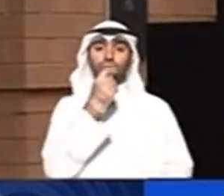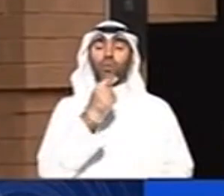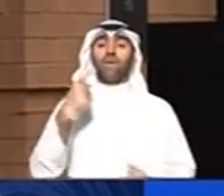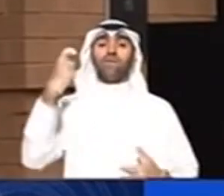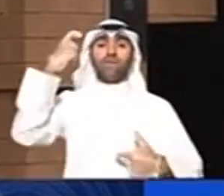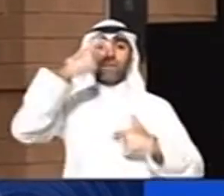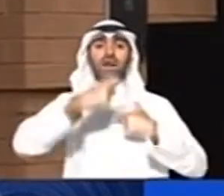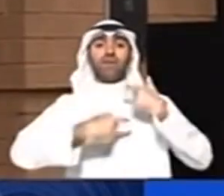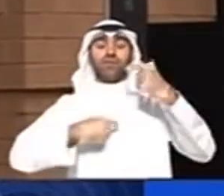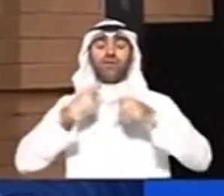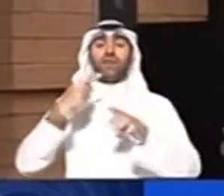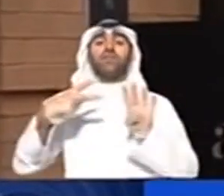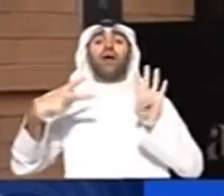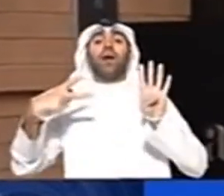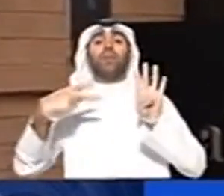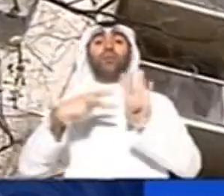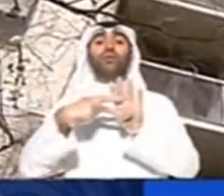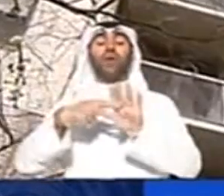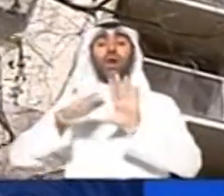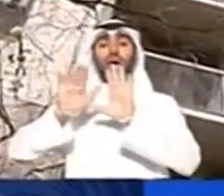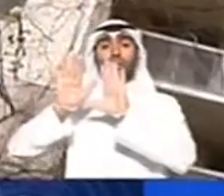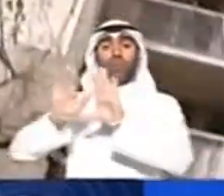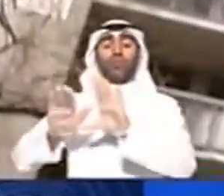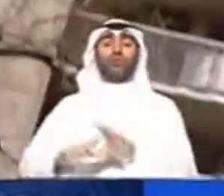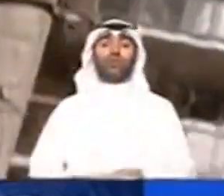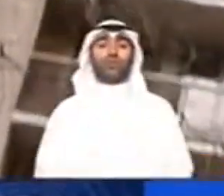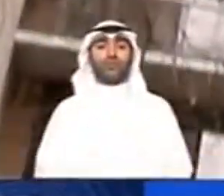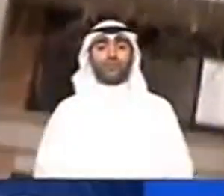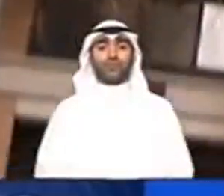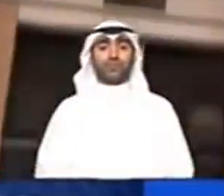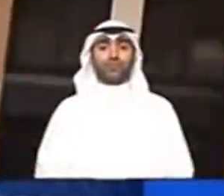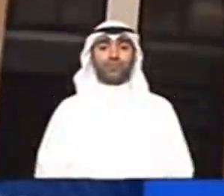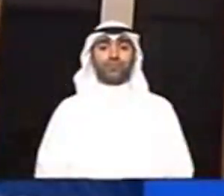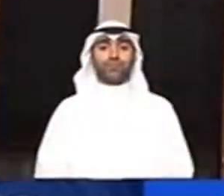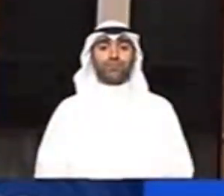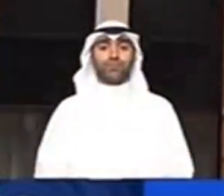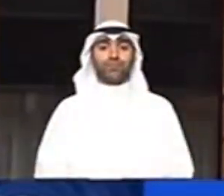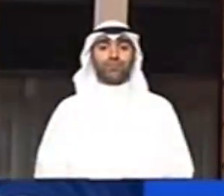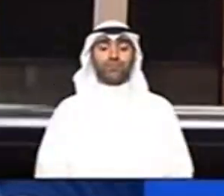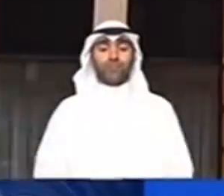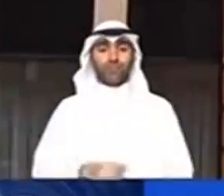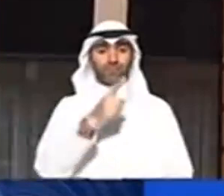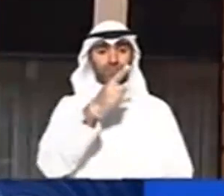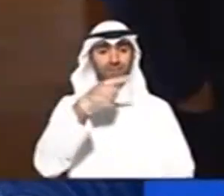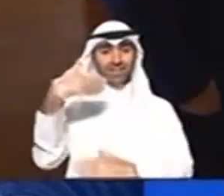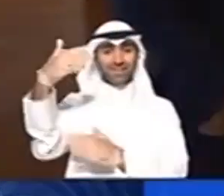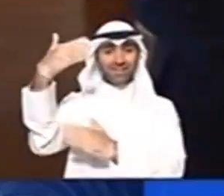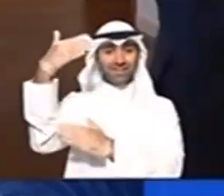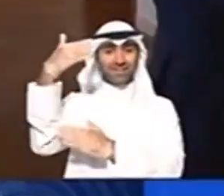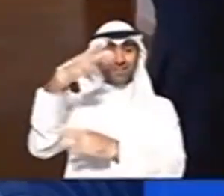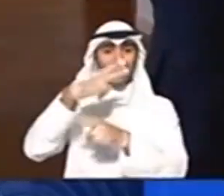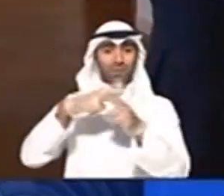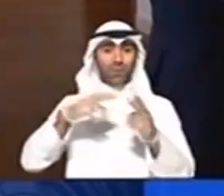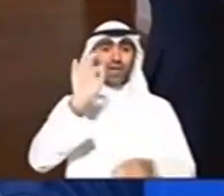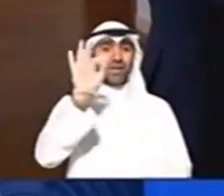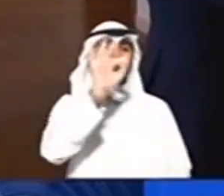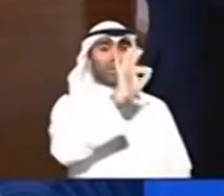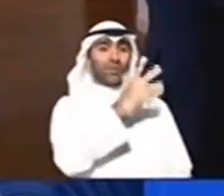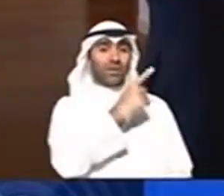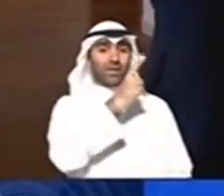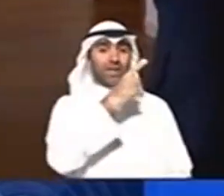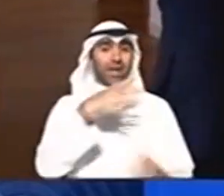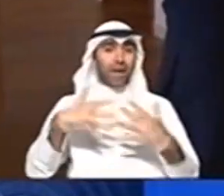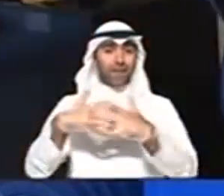على مدى اليوم كامل. وتسخر القنصلية العامة الكويتية في مدينة نيويورك كافة إمكانياتها للتخفيف